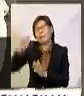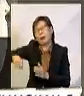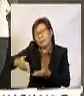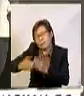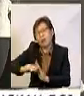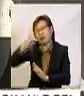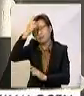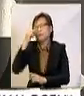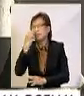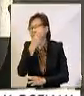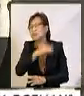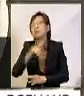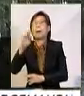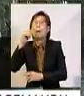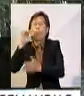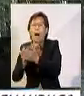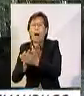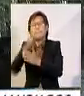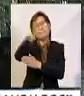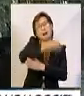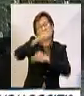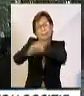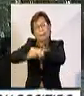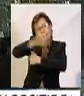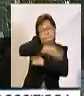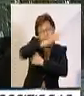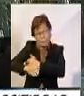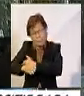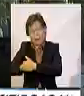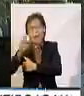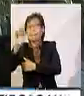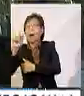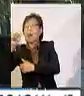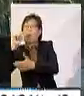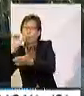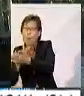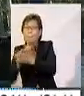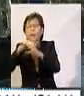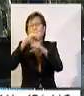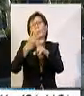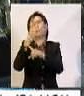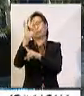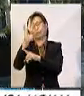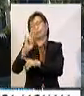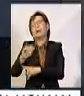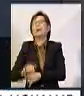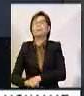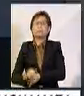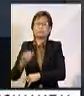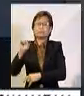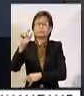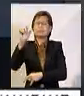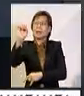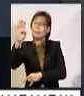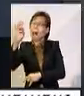Seri Najib dan isteri membatalkan saman kedua yang difailkan Ehsan Tamil Selvi Julai lepas. Terdahulu, Ehsan Tamil bersama tiga